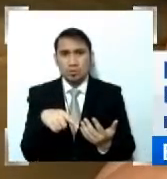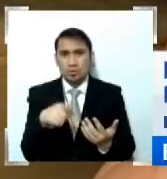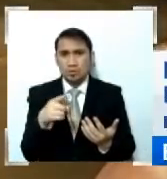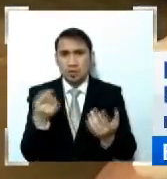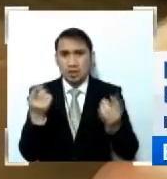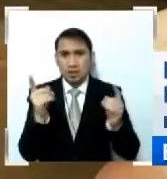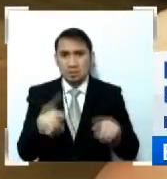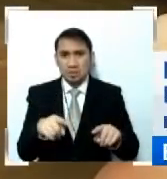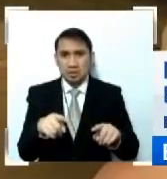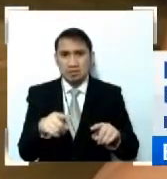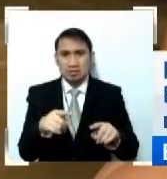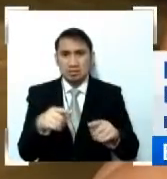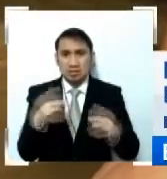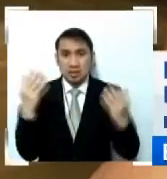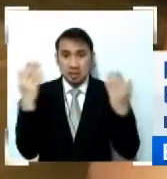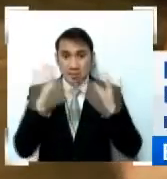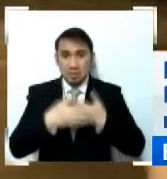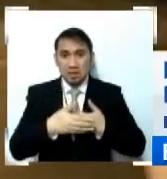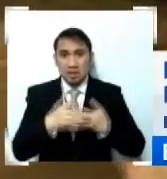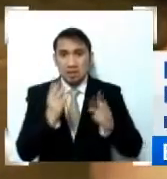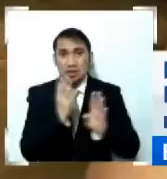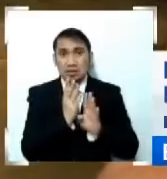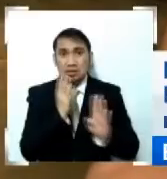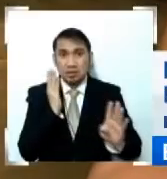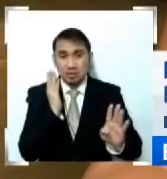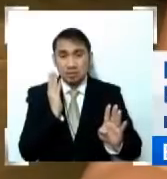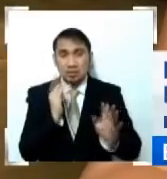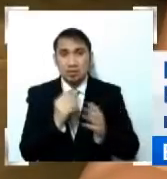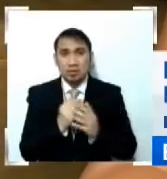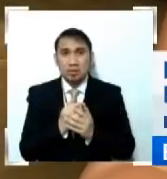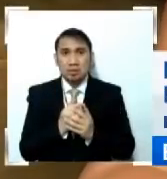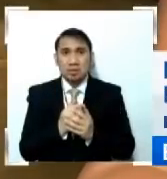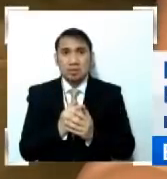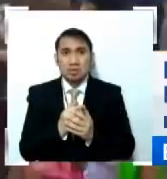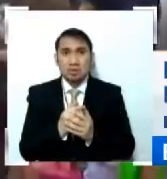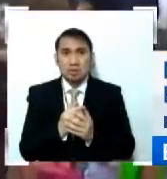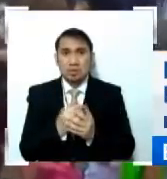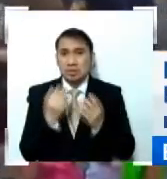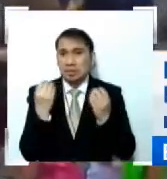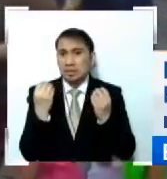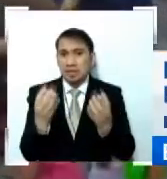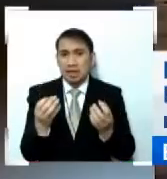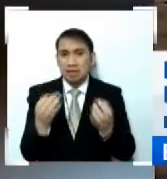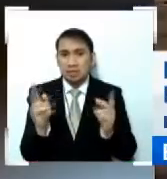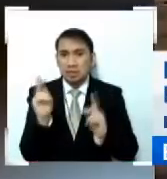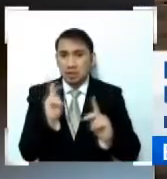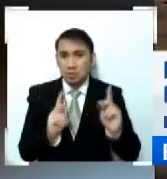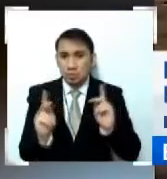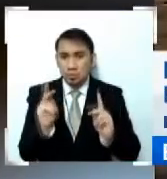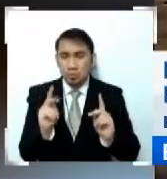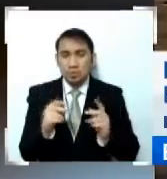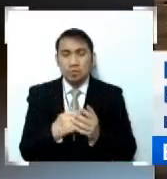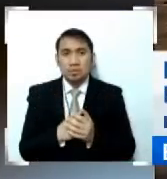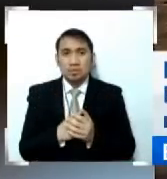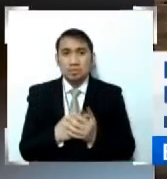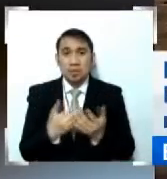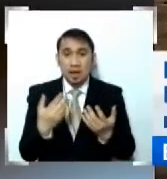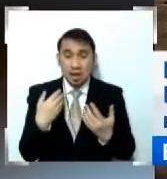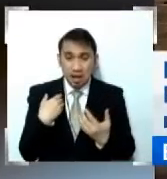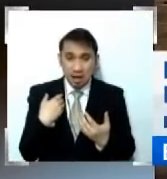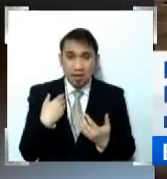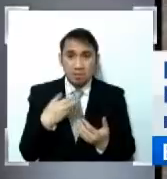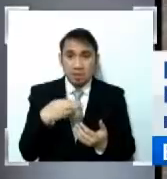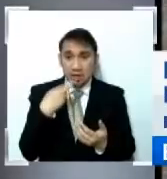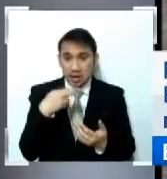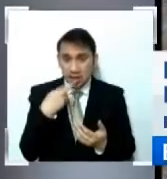Nagpila kami dito dahil gawa nga ng sobra talagang daming tao. Bigas, burger steak, face mask at